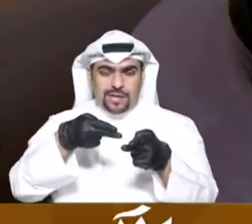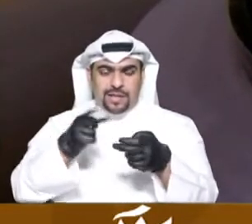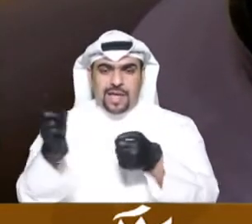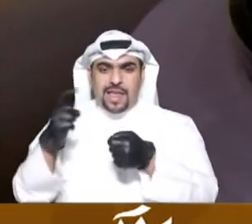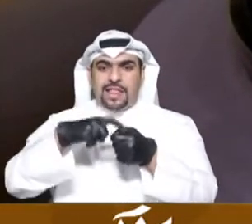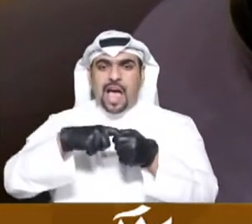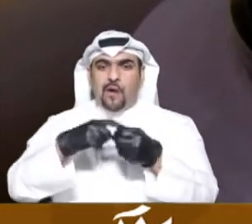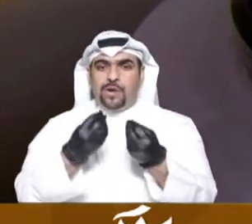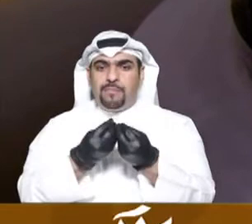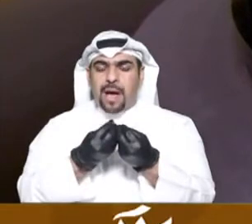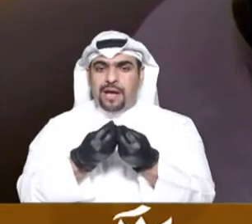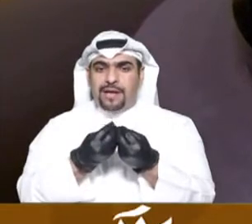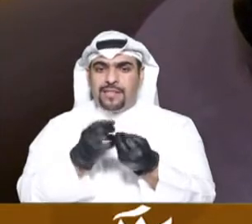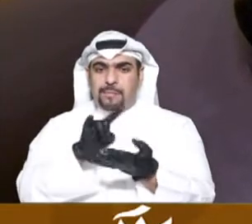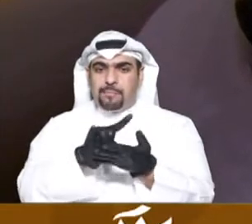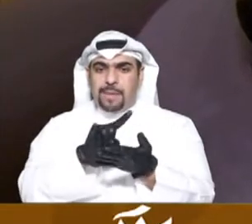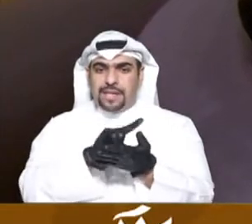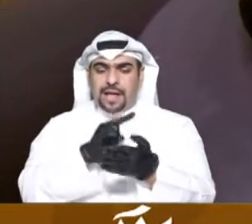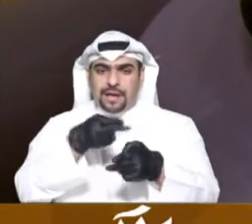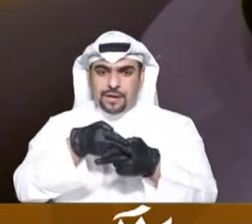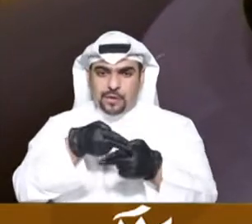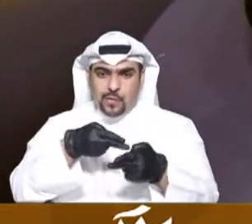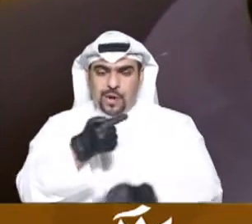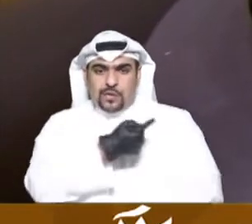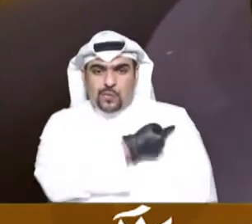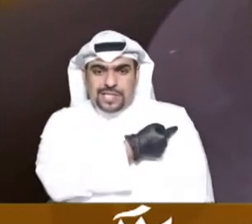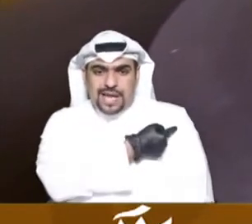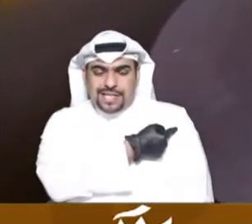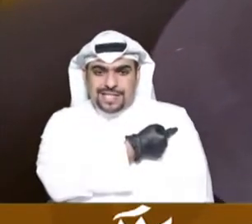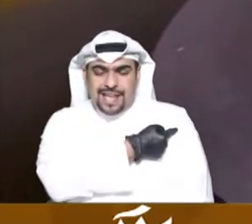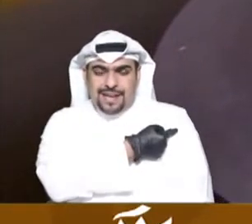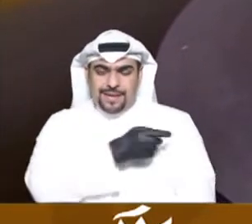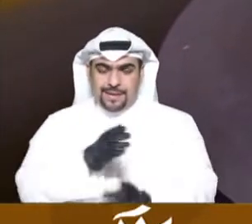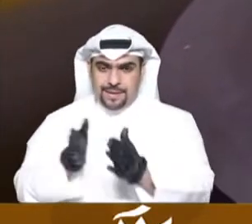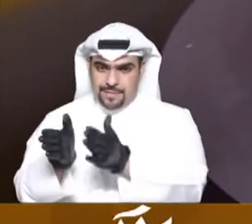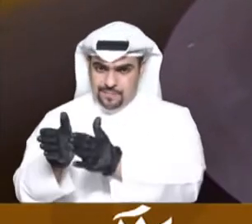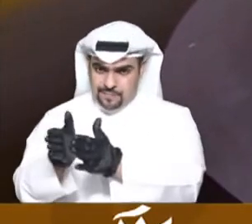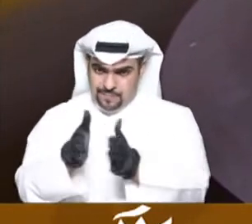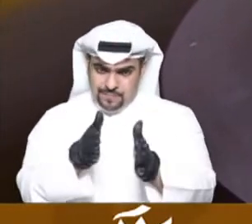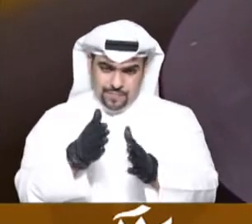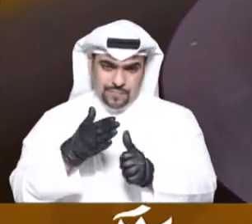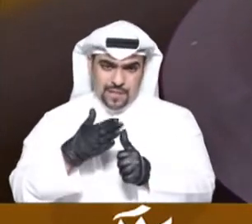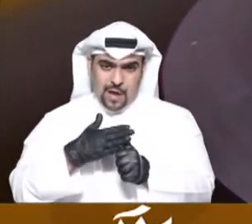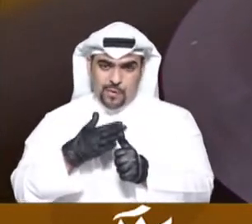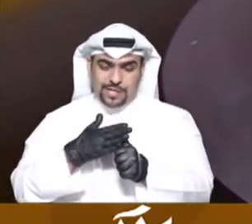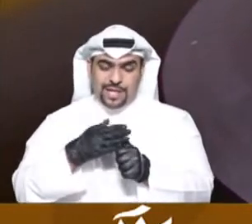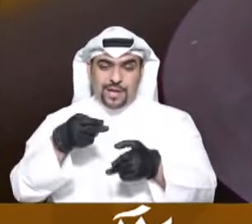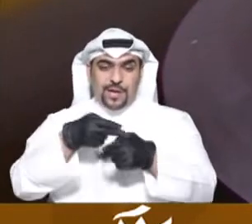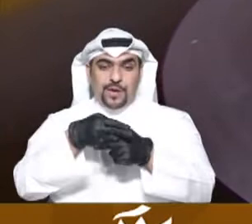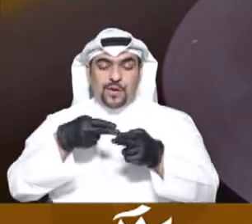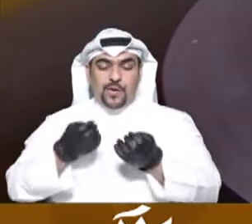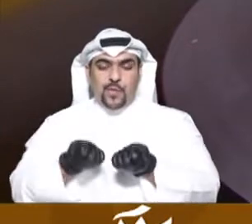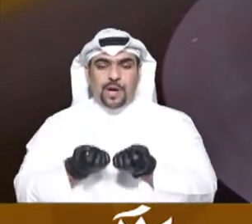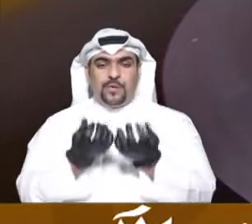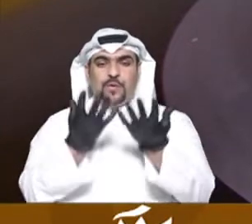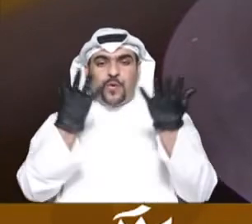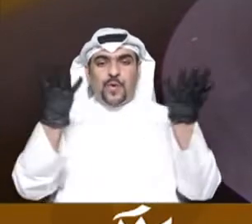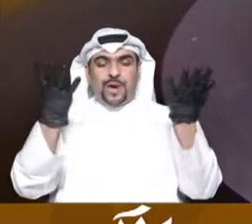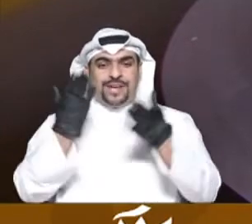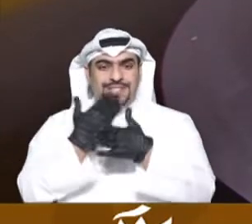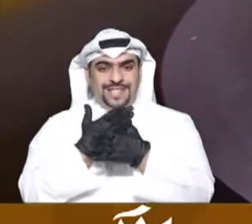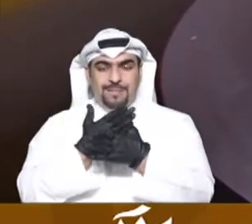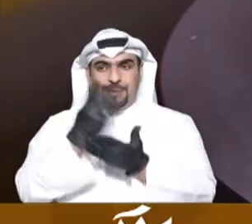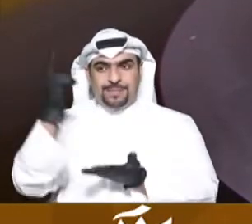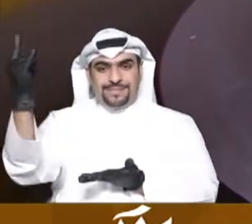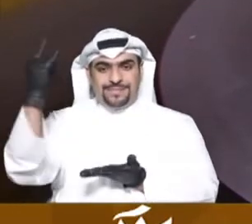الطيران المدني وايضا يعني الكوادر الصحيه. طبعا يمكن اول شيء يعني نورت الديره باخواننا اللي رجعوا. نعم هذا